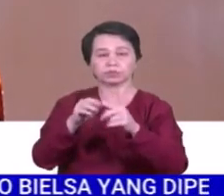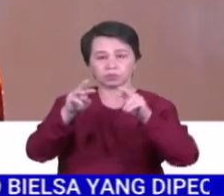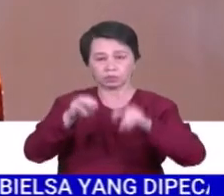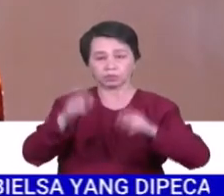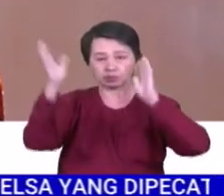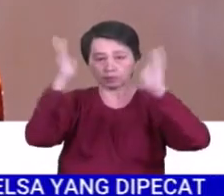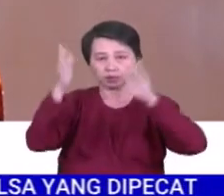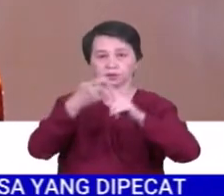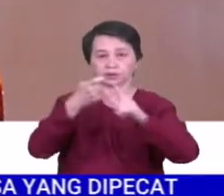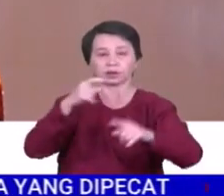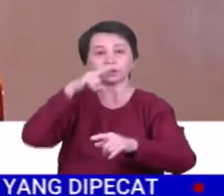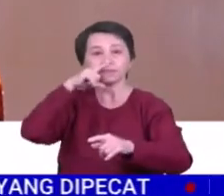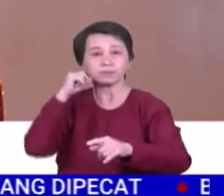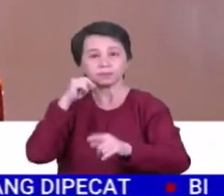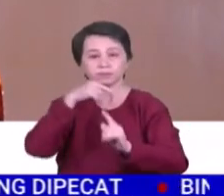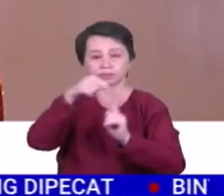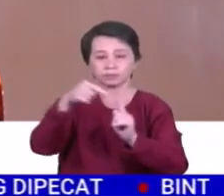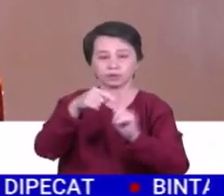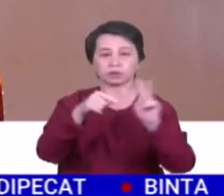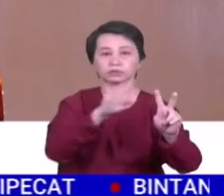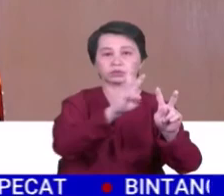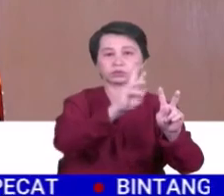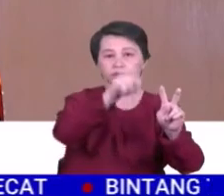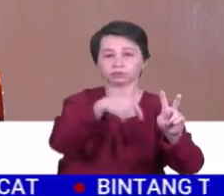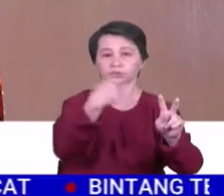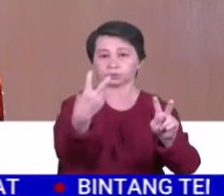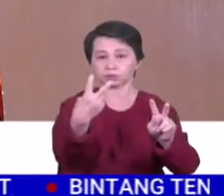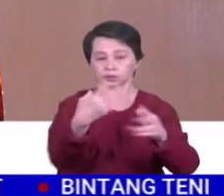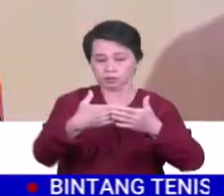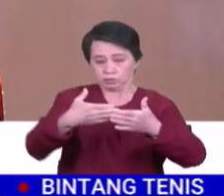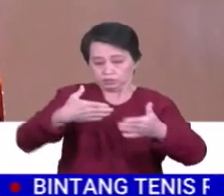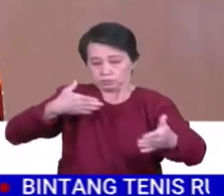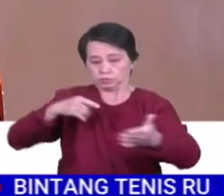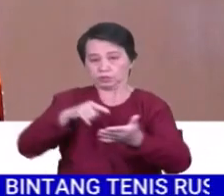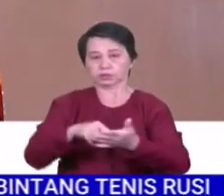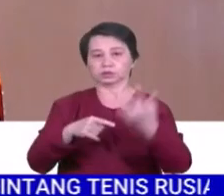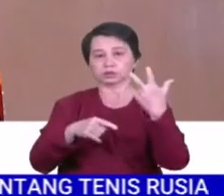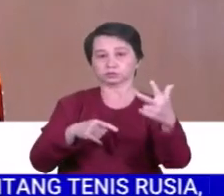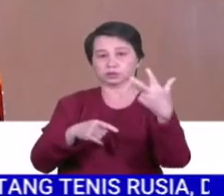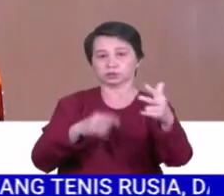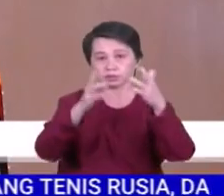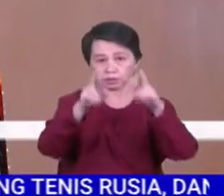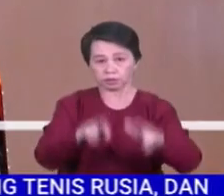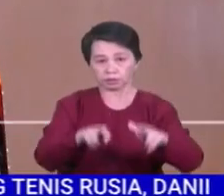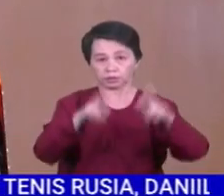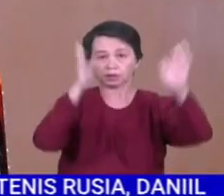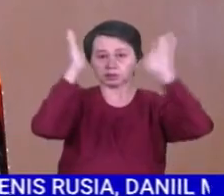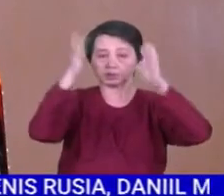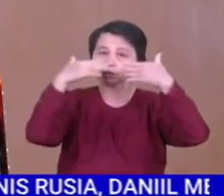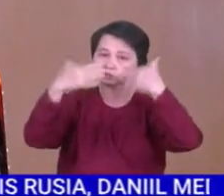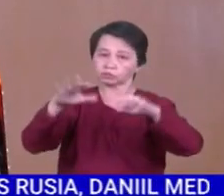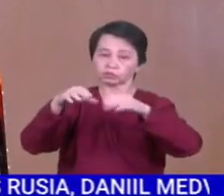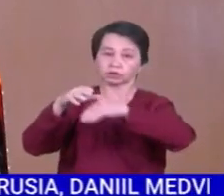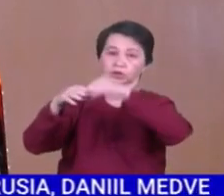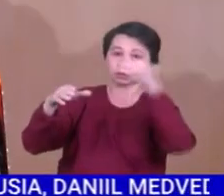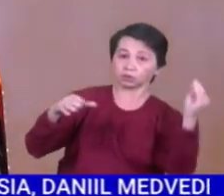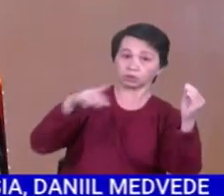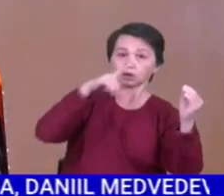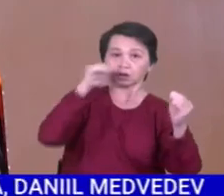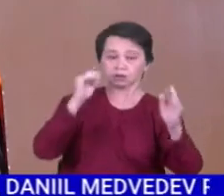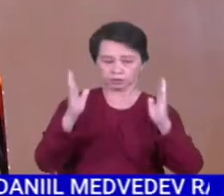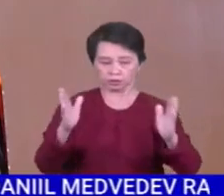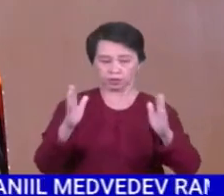negara Malaysia dari Ukraine pada 26 Februari. Sebelum ini, 13 warga negara Malaysia telah meninggalkan Ukraine dalam